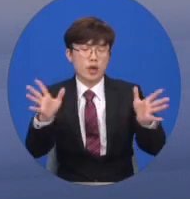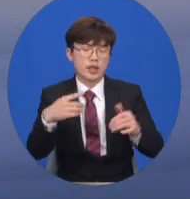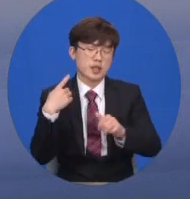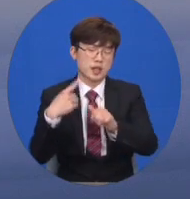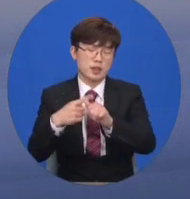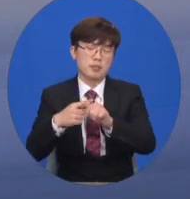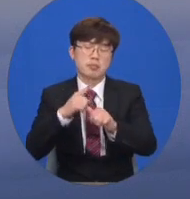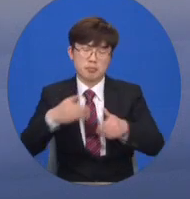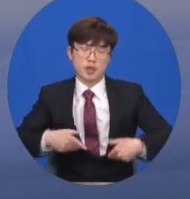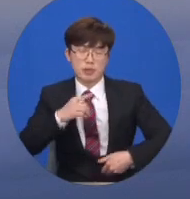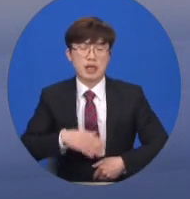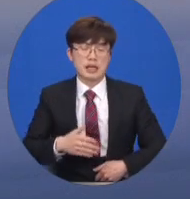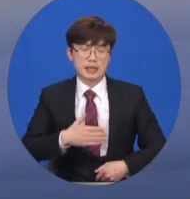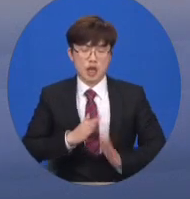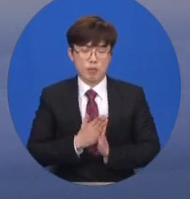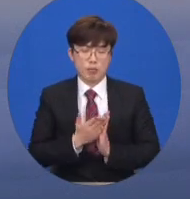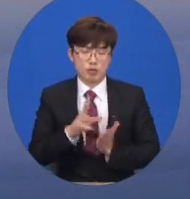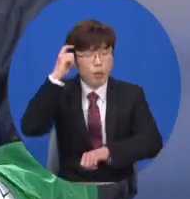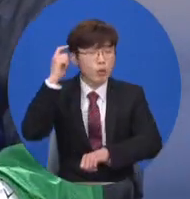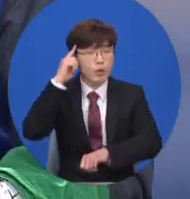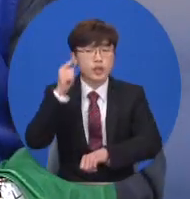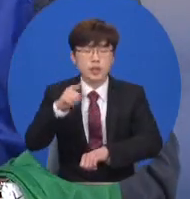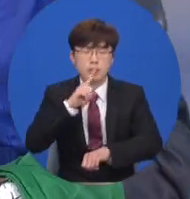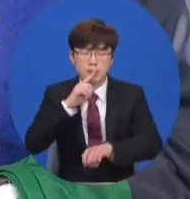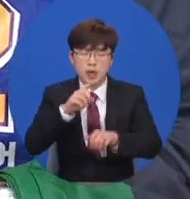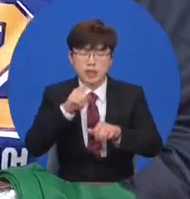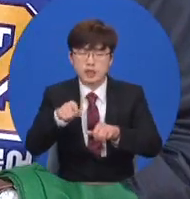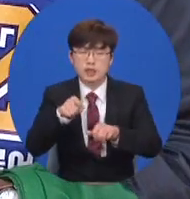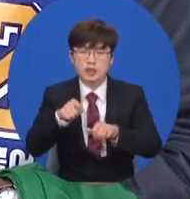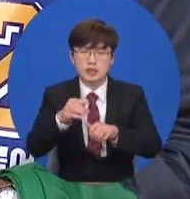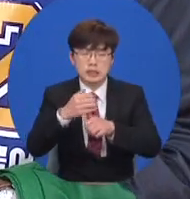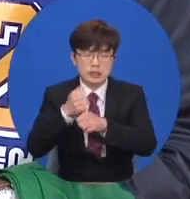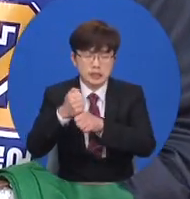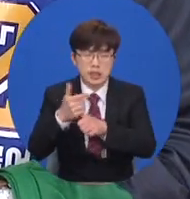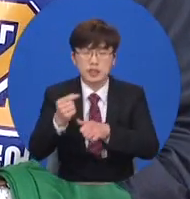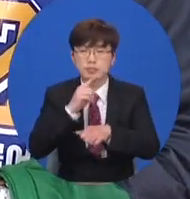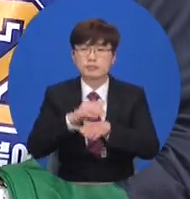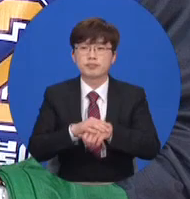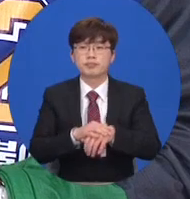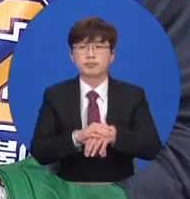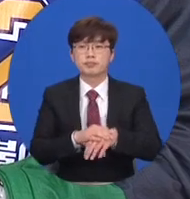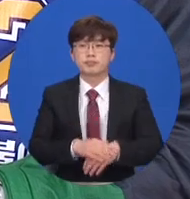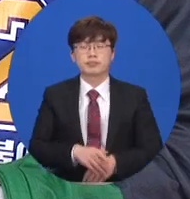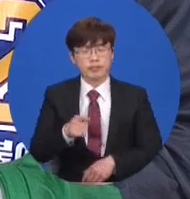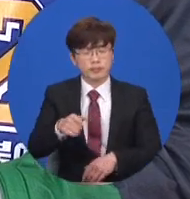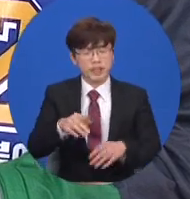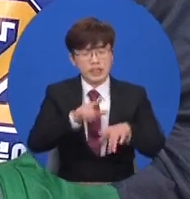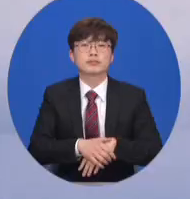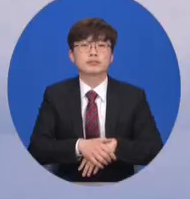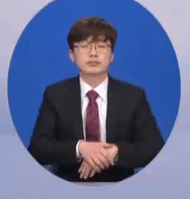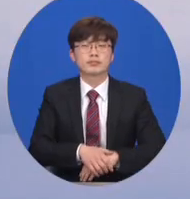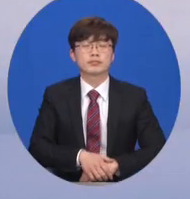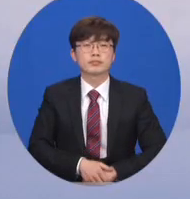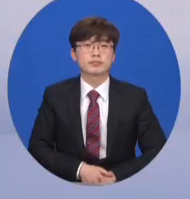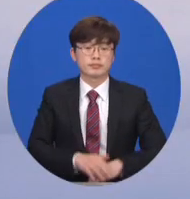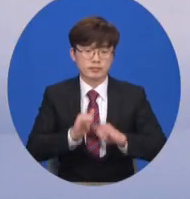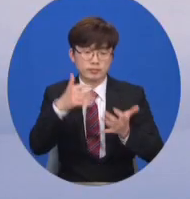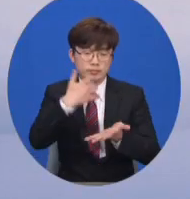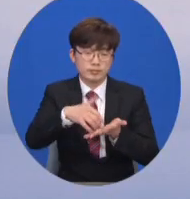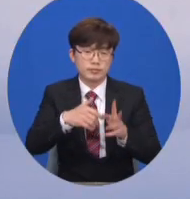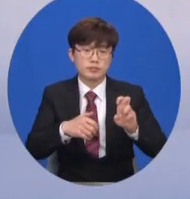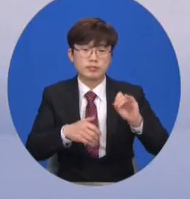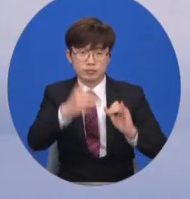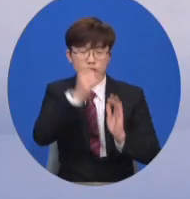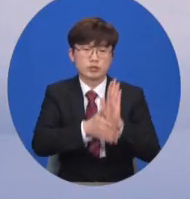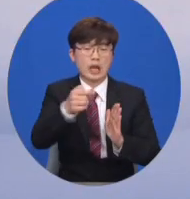조성해 내륙의 거점도시를 만든다는 서로 다른 방향을 제시하며 상대 공약에 허점을 역설하기도 했습니다 내일은